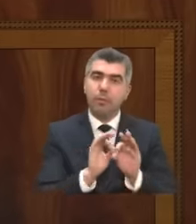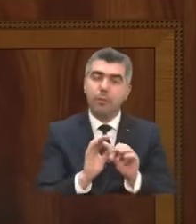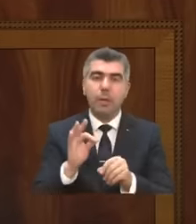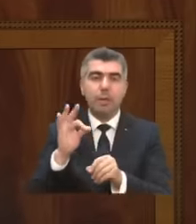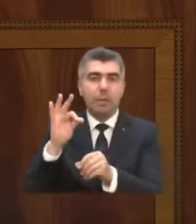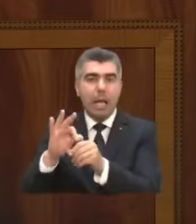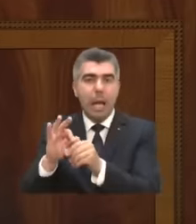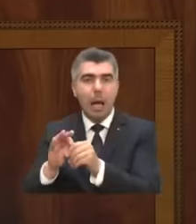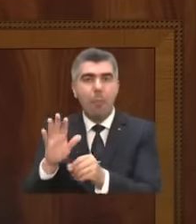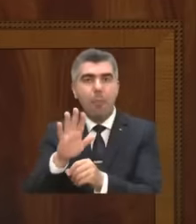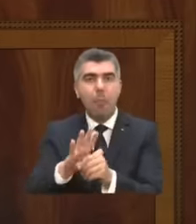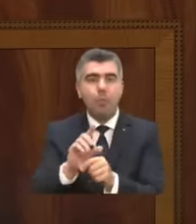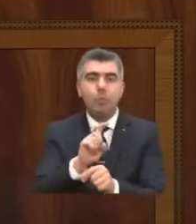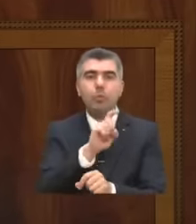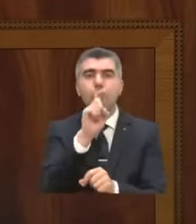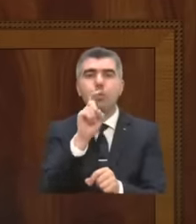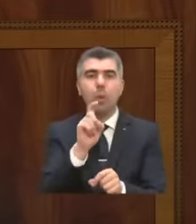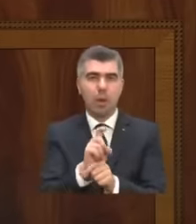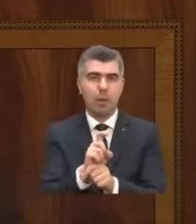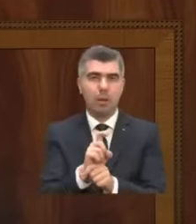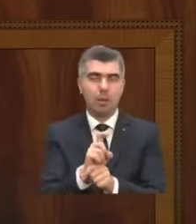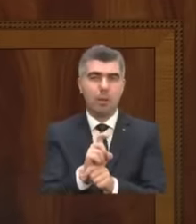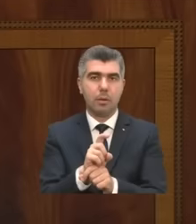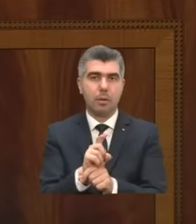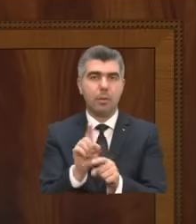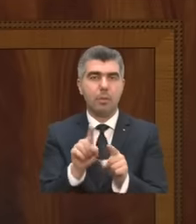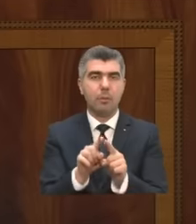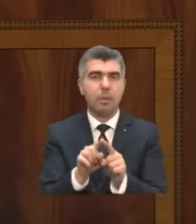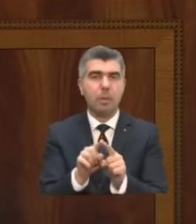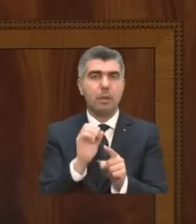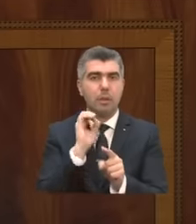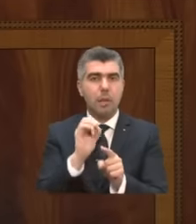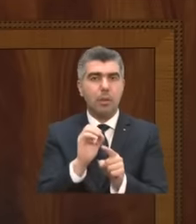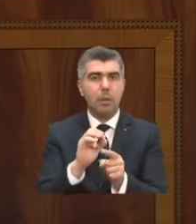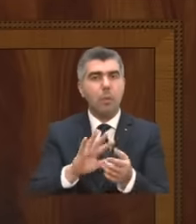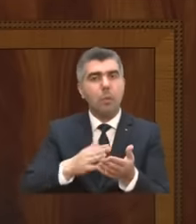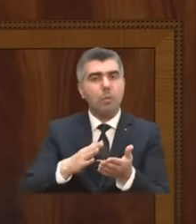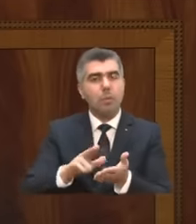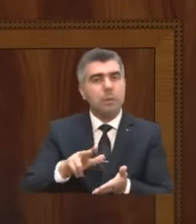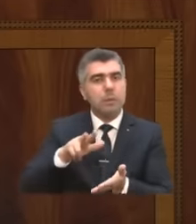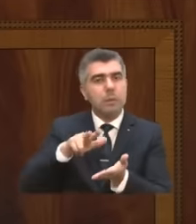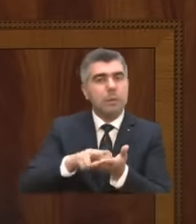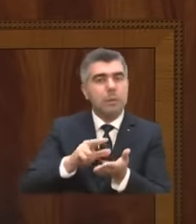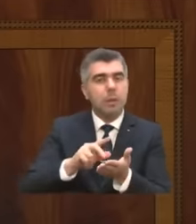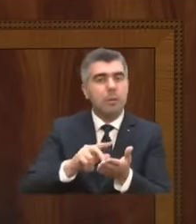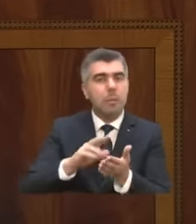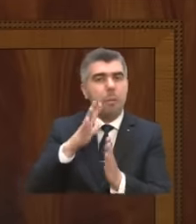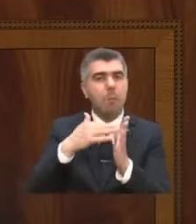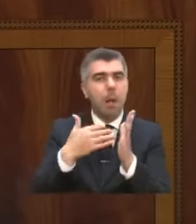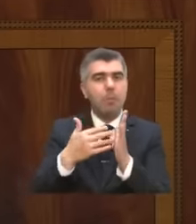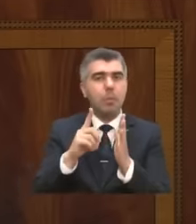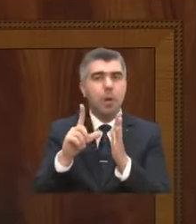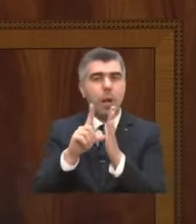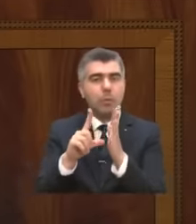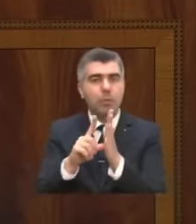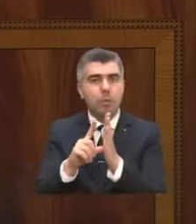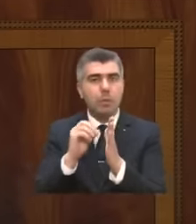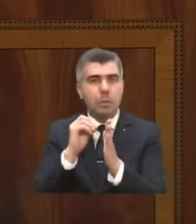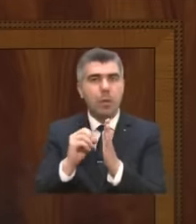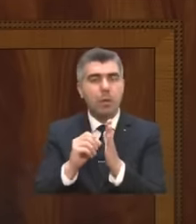وهنا بغينا نسولكم حول مصدر اعتمادات استثنائية غير مبرمجة في قانون المالية بحال المواكبة.